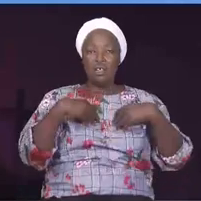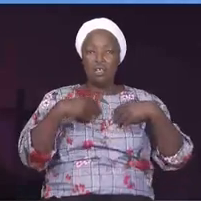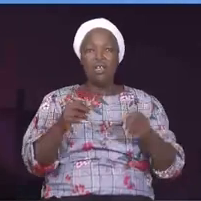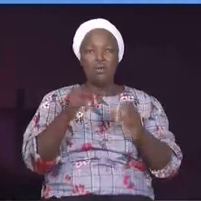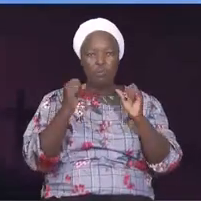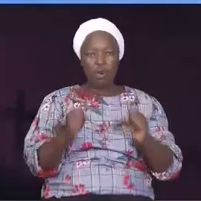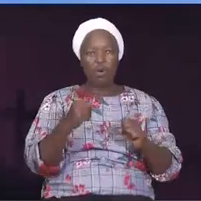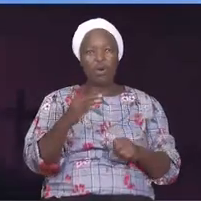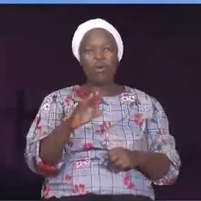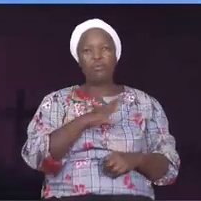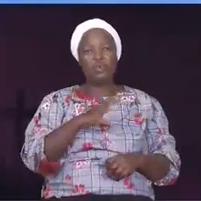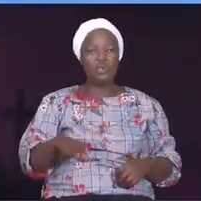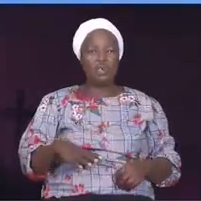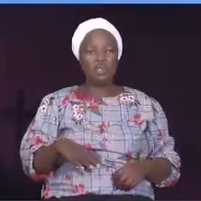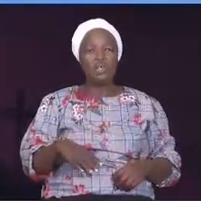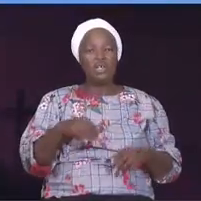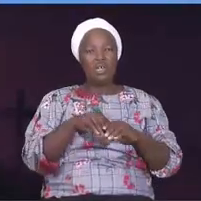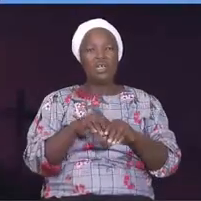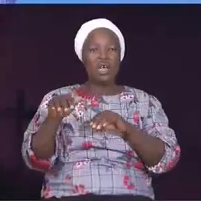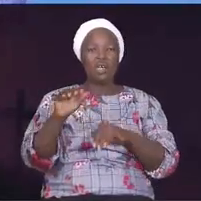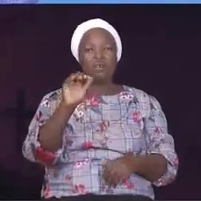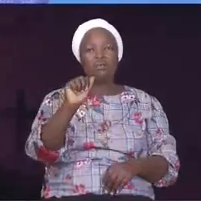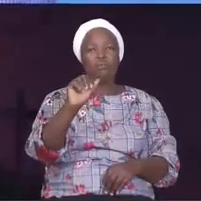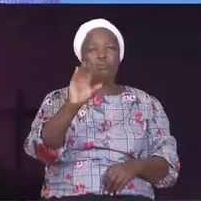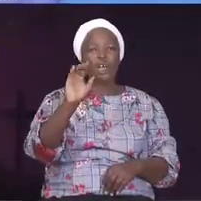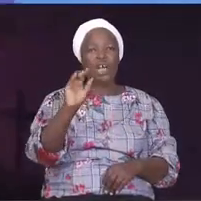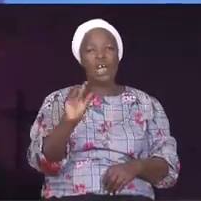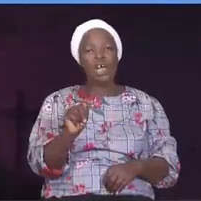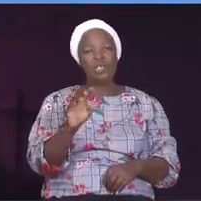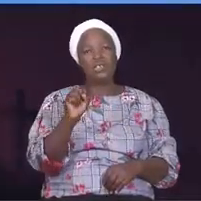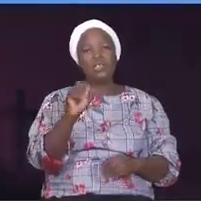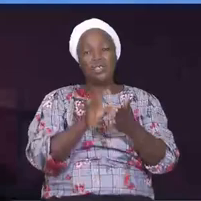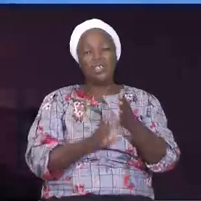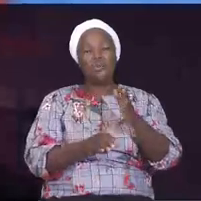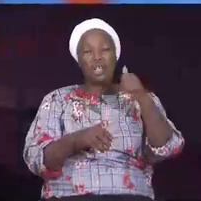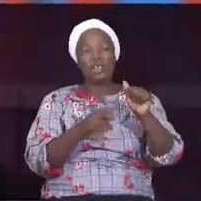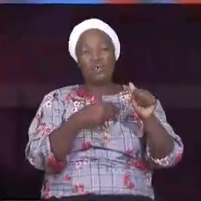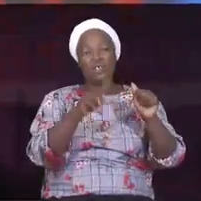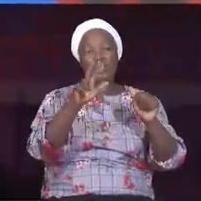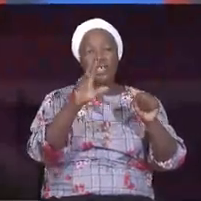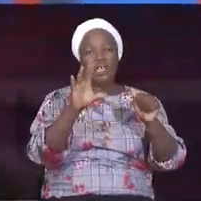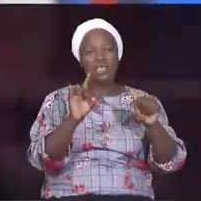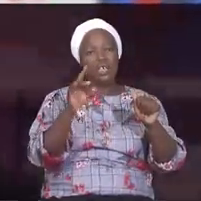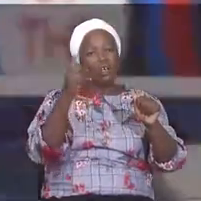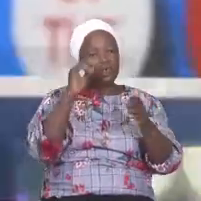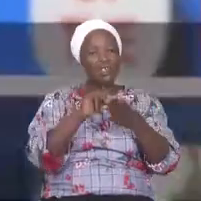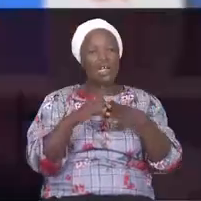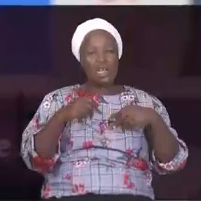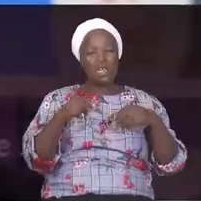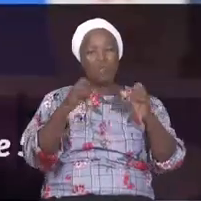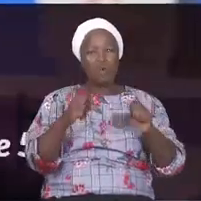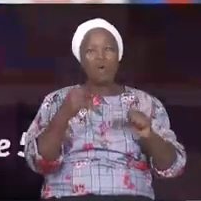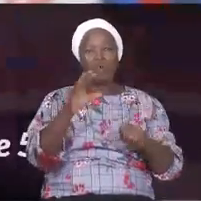la puissance de guérison de Christ. La puissance de guérison de Christ. Actes des Apôtres 10,